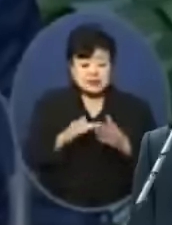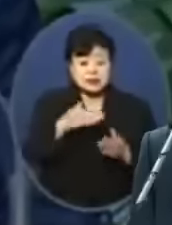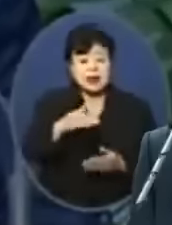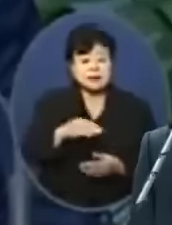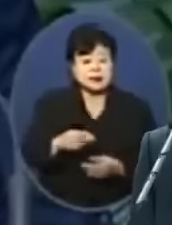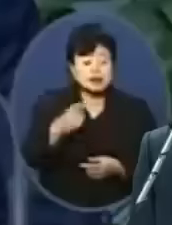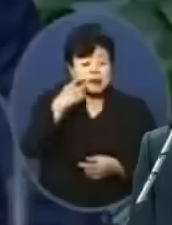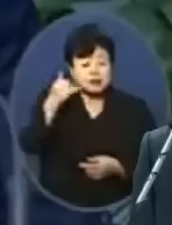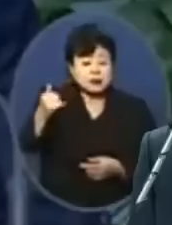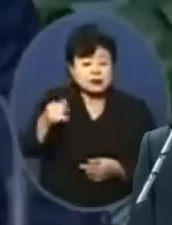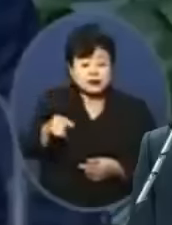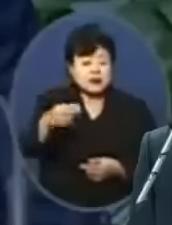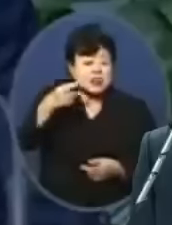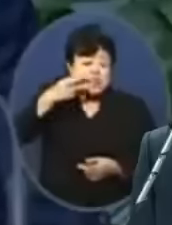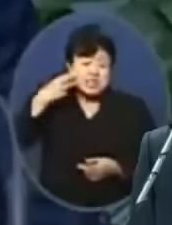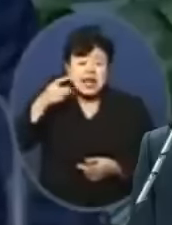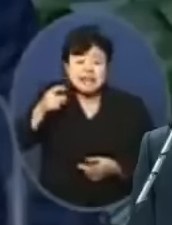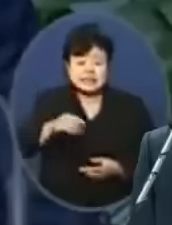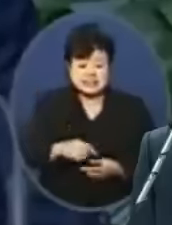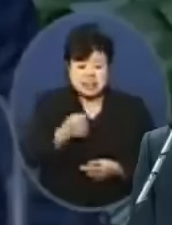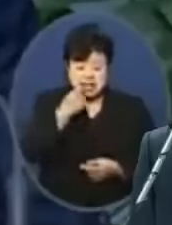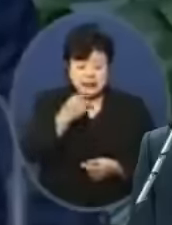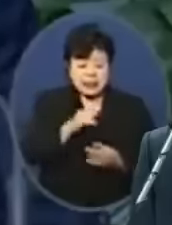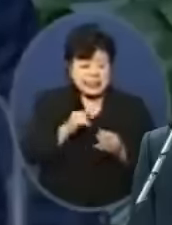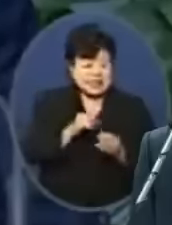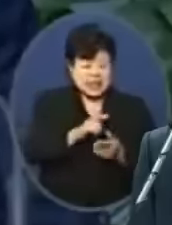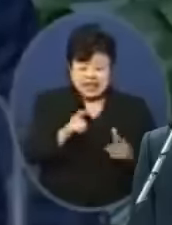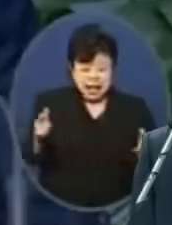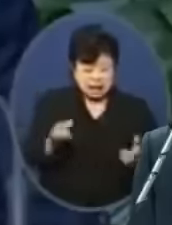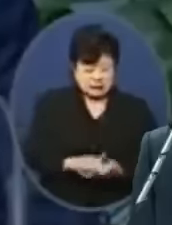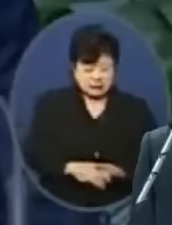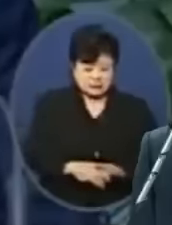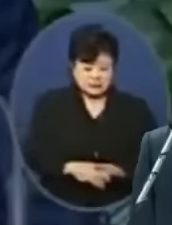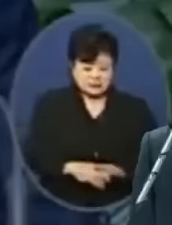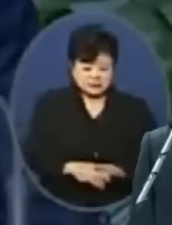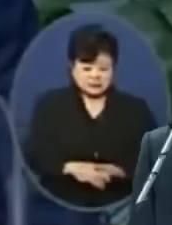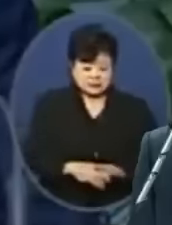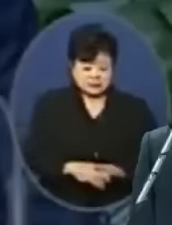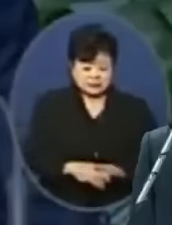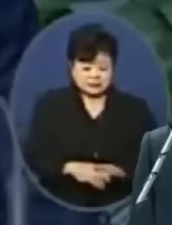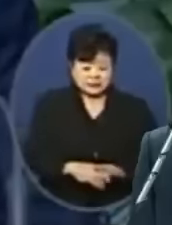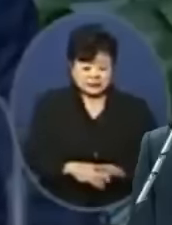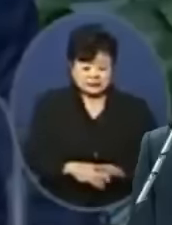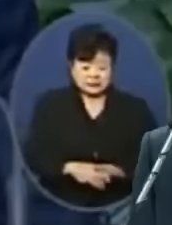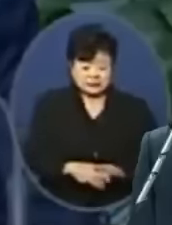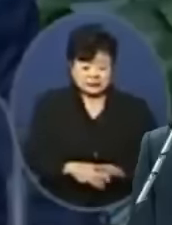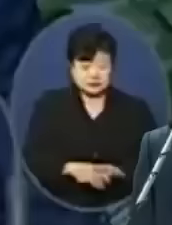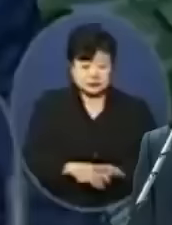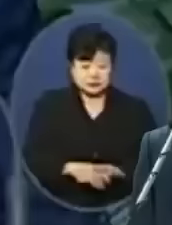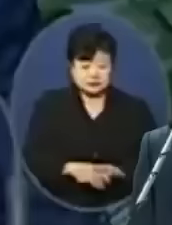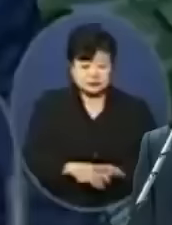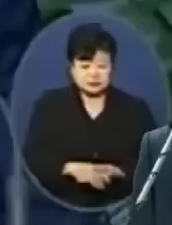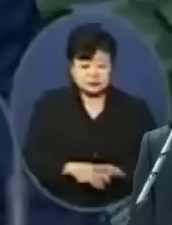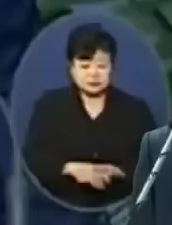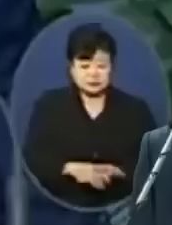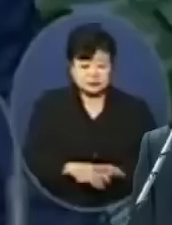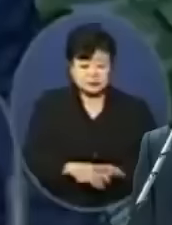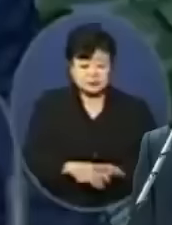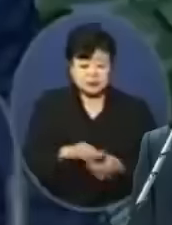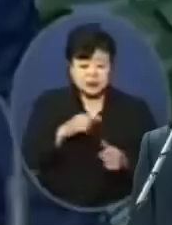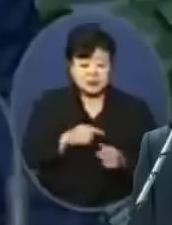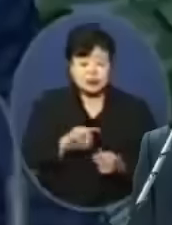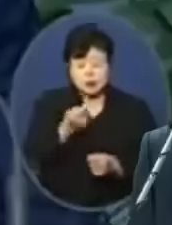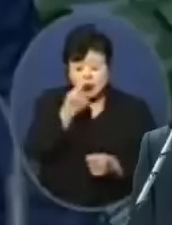또 부모들은, 야 이놈아 너희가 인디안이지 왜 백인 노릇하고 백인처럼 말하고 행동하느냐. 그래 교육받을